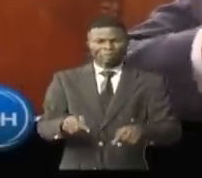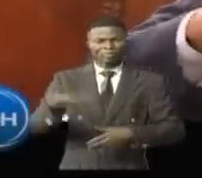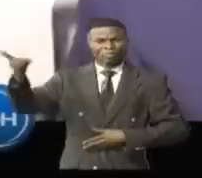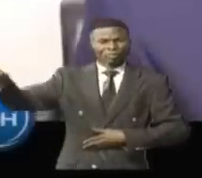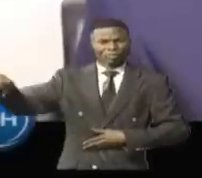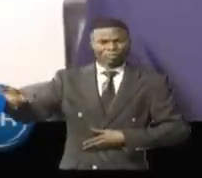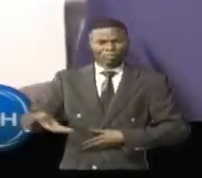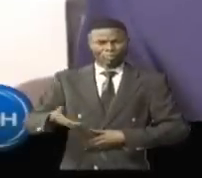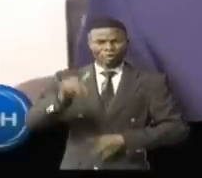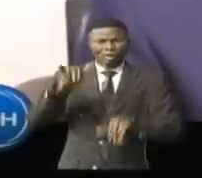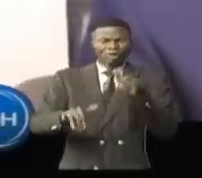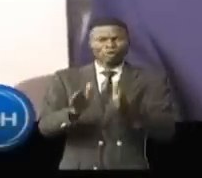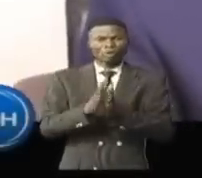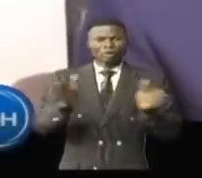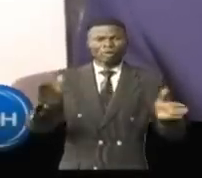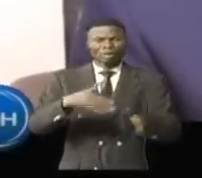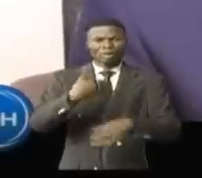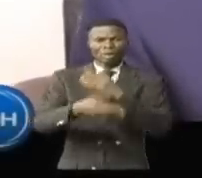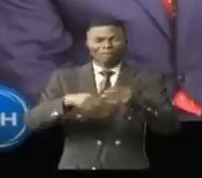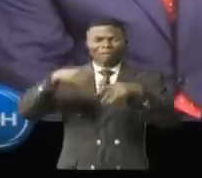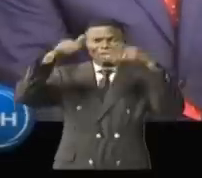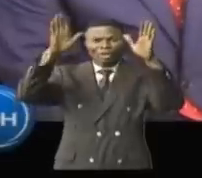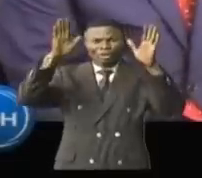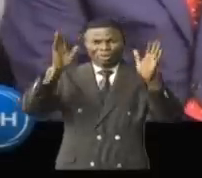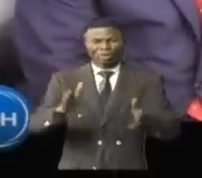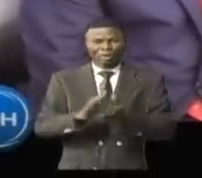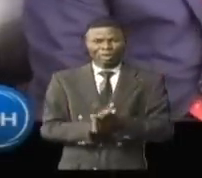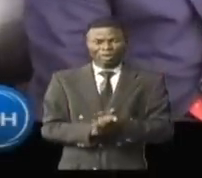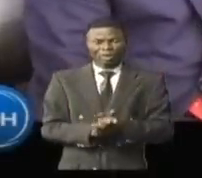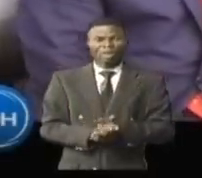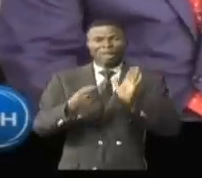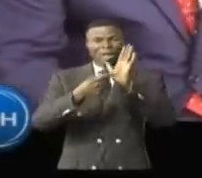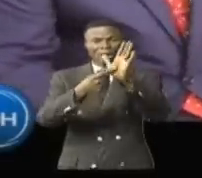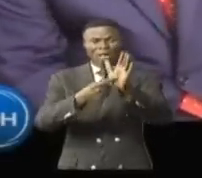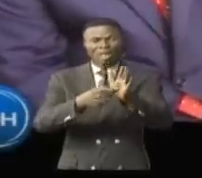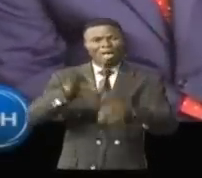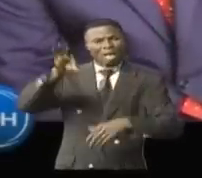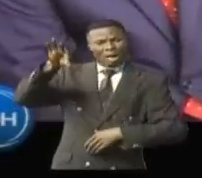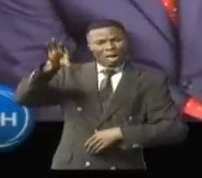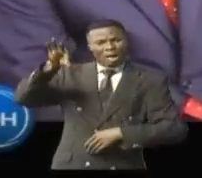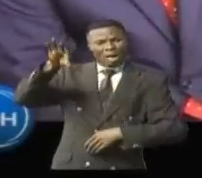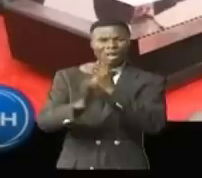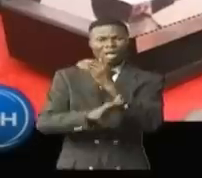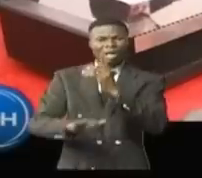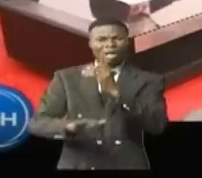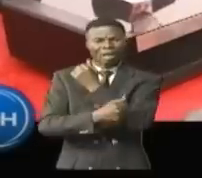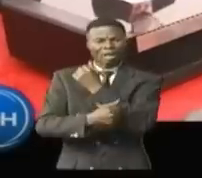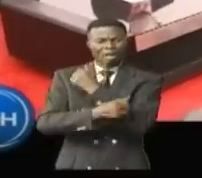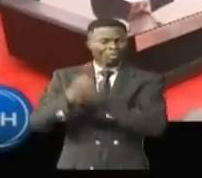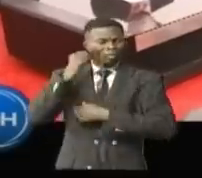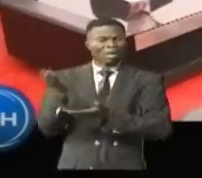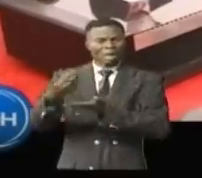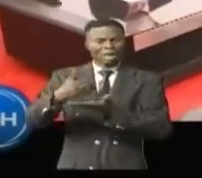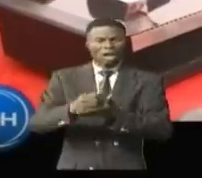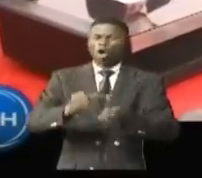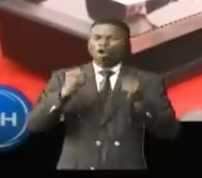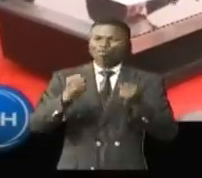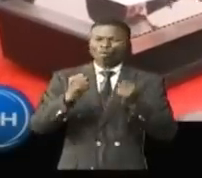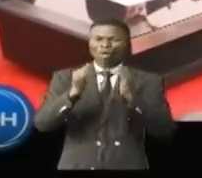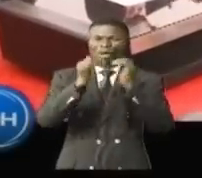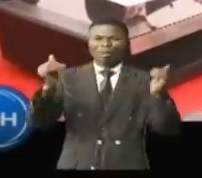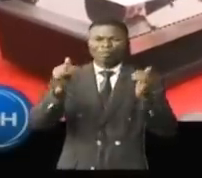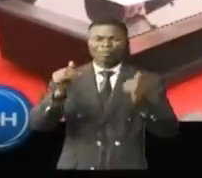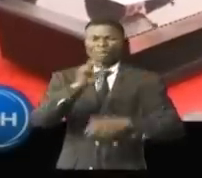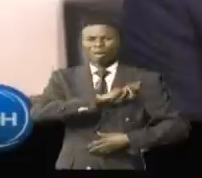par le secrétaire général aux affaires étrangères, a montré l'intérêt de son pays pour un retour définitif de la paix en